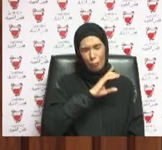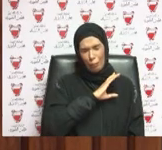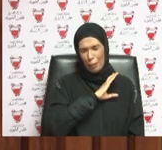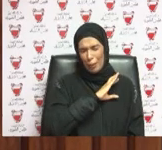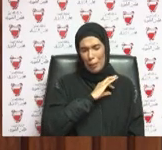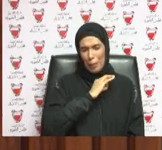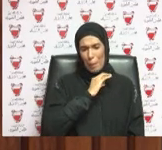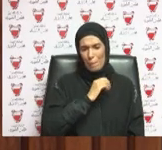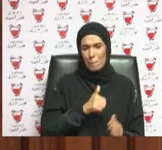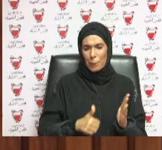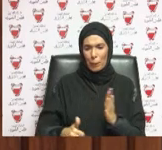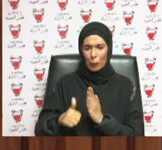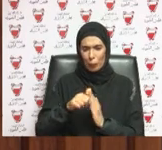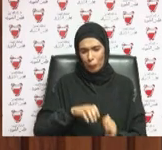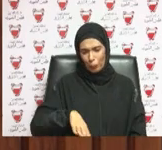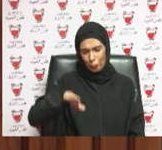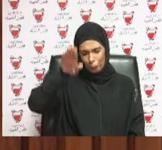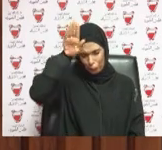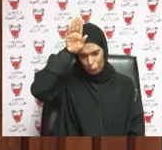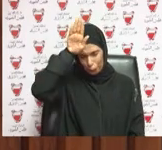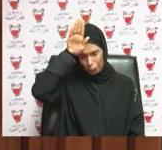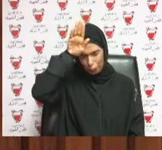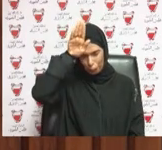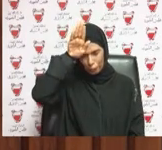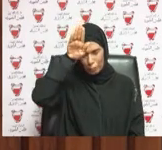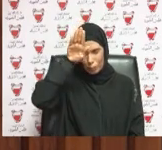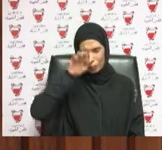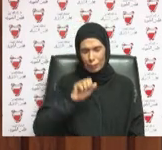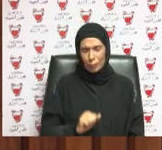تحت القيادة الحكيمة لصاحب الجلالة الملك المفدى.